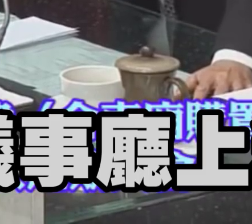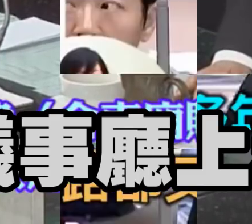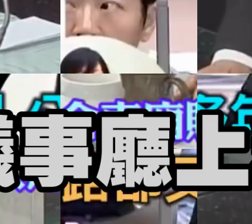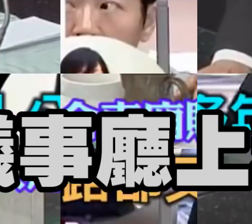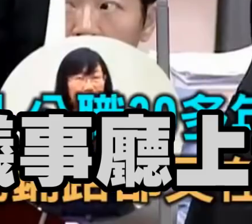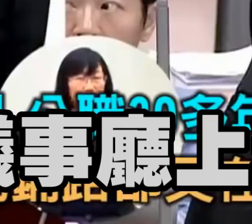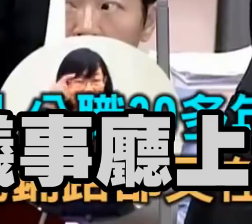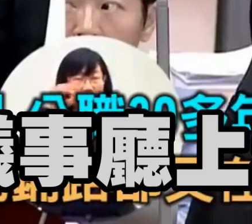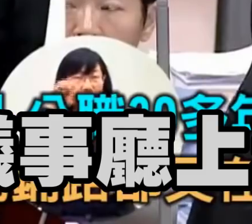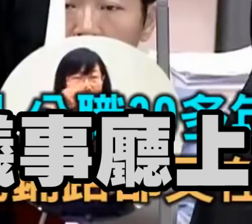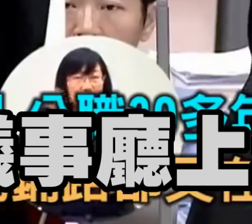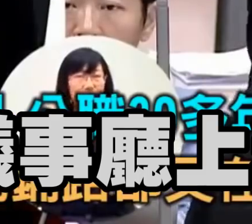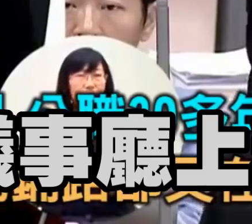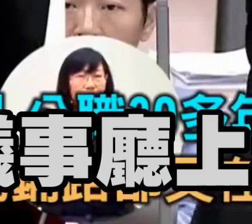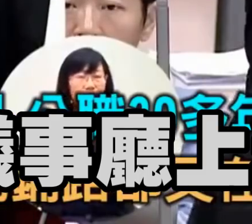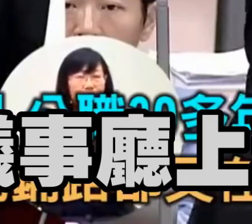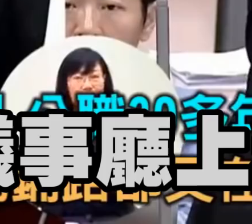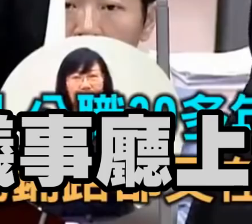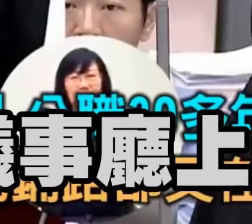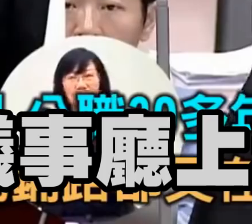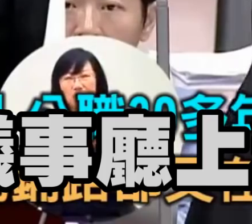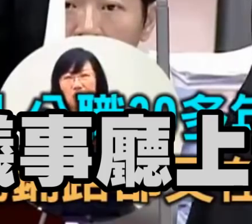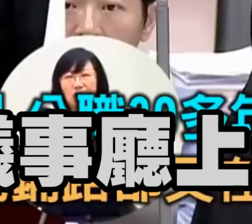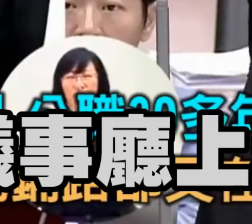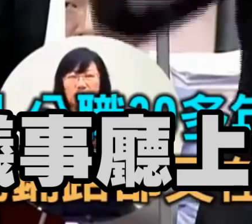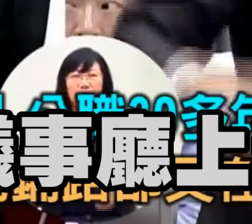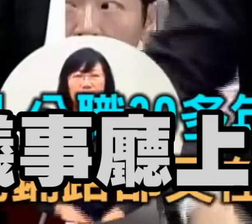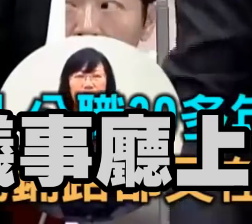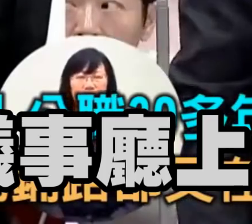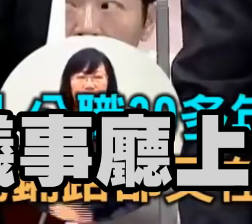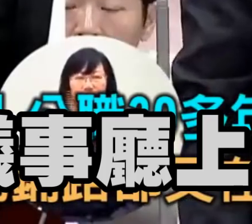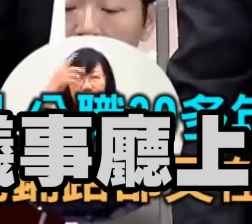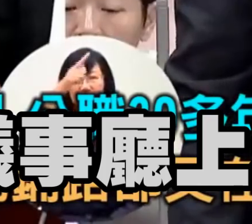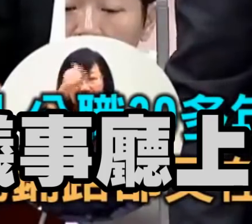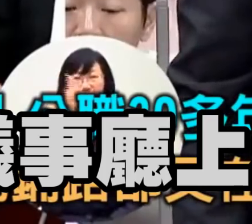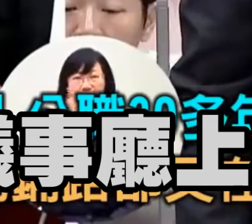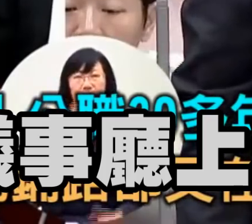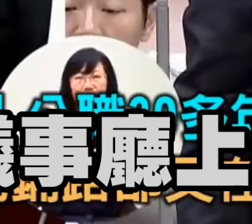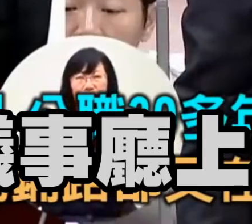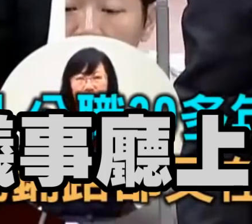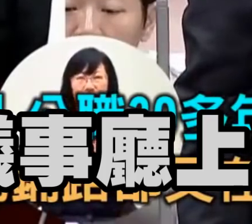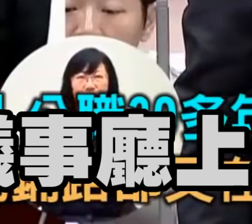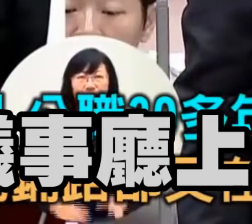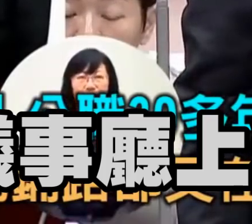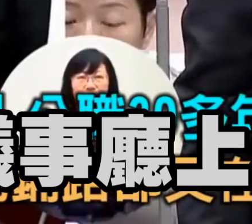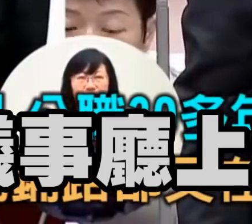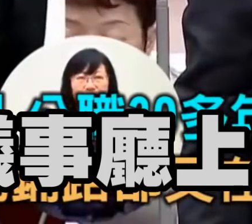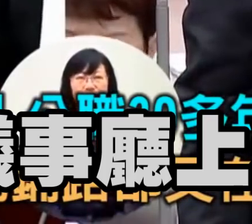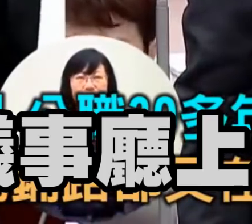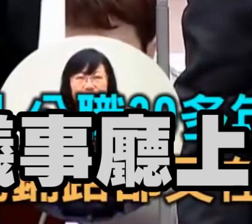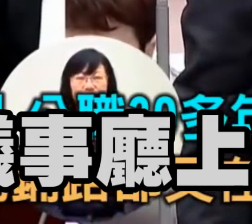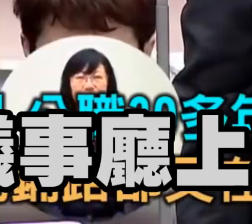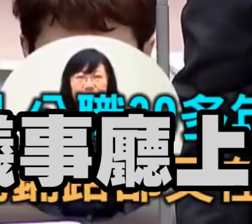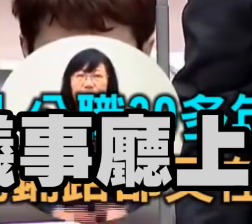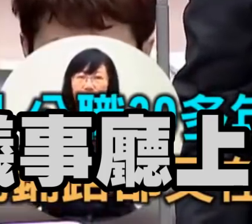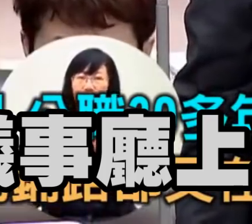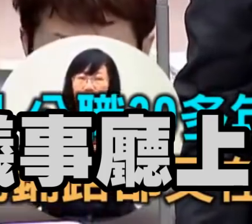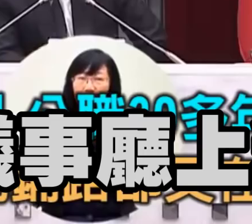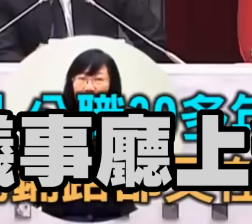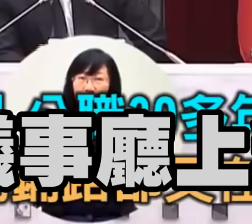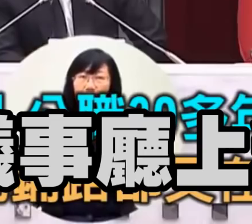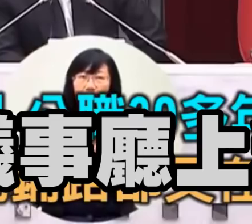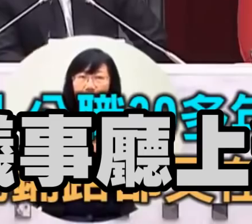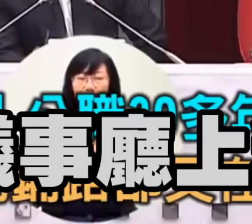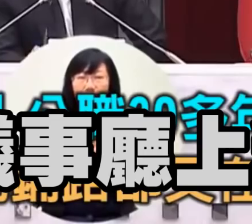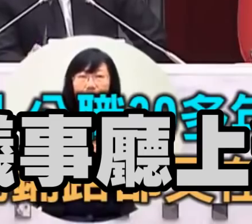化诶。 就是有这样的议员。 黄远，时间到，时间到了。啊，铺路理事长专